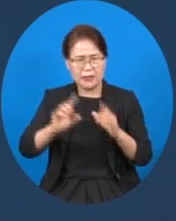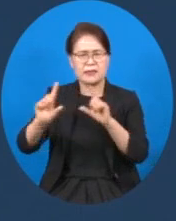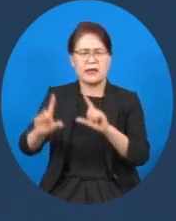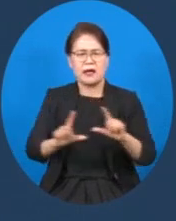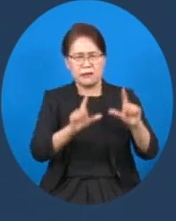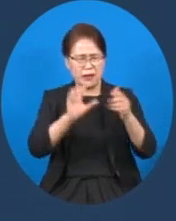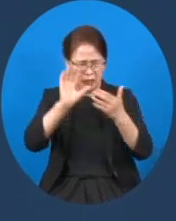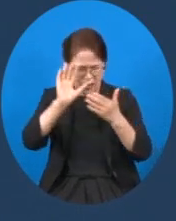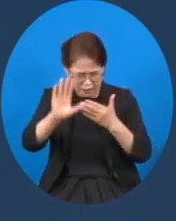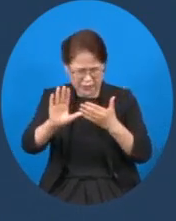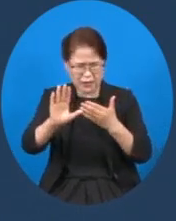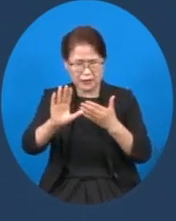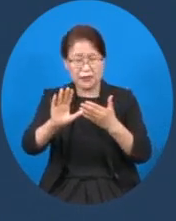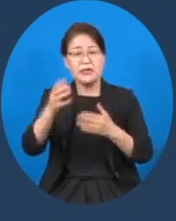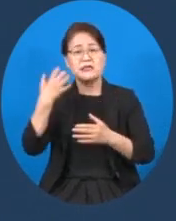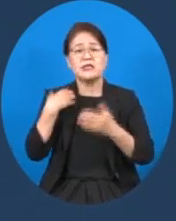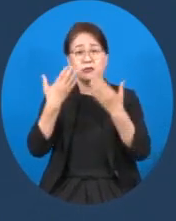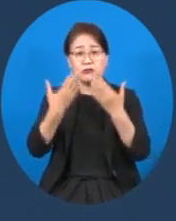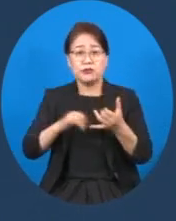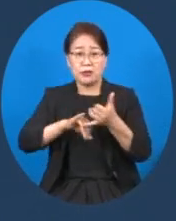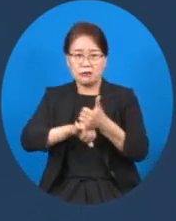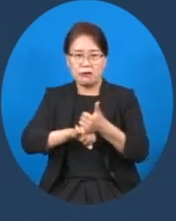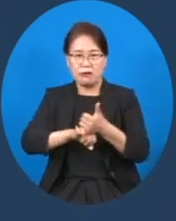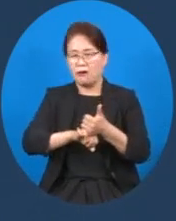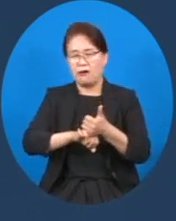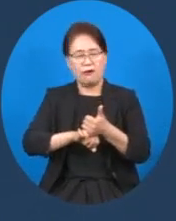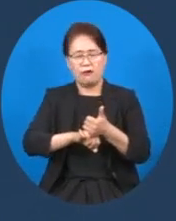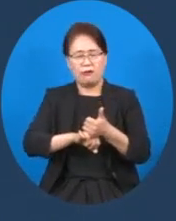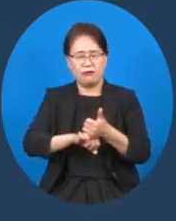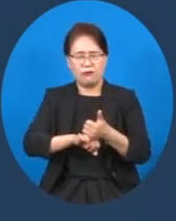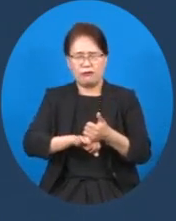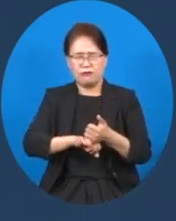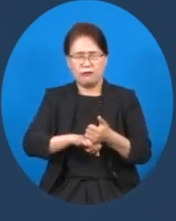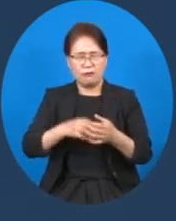주리라. 여러분, 이보다 더 큰 축복이 어디 있어요?